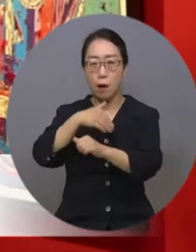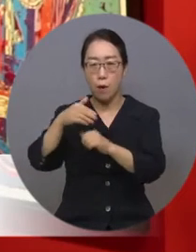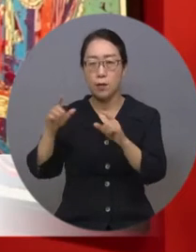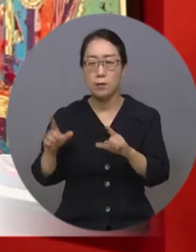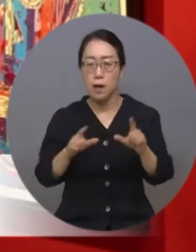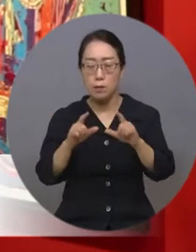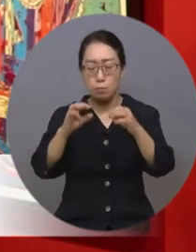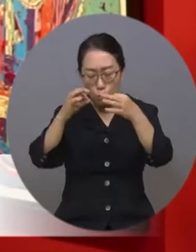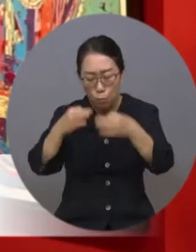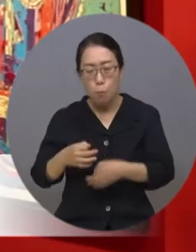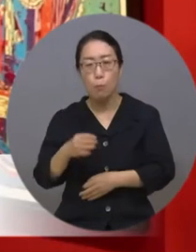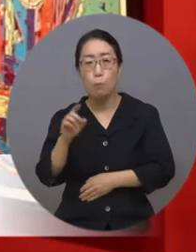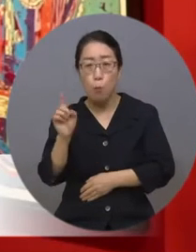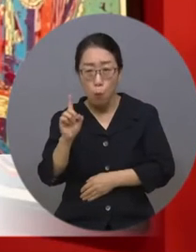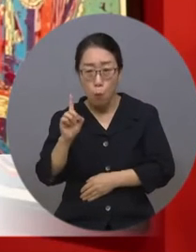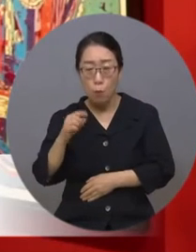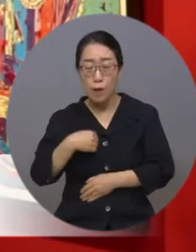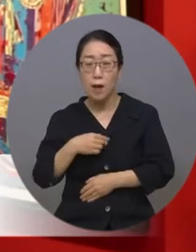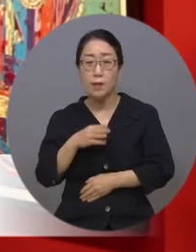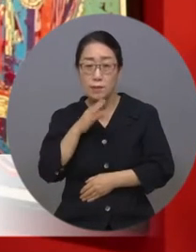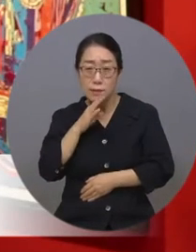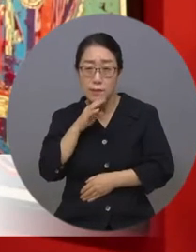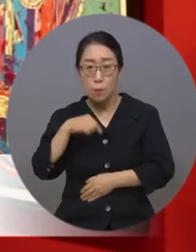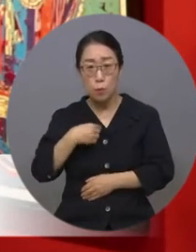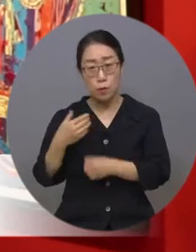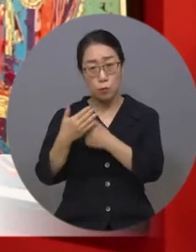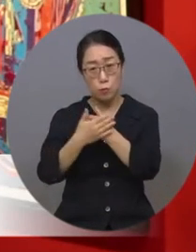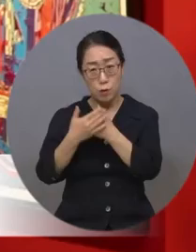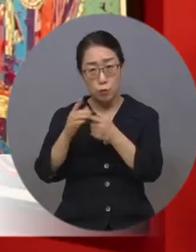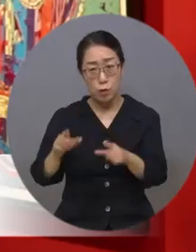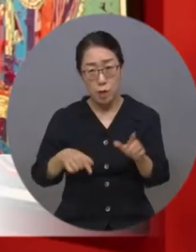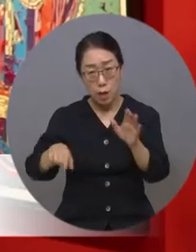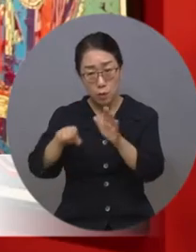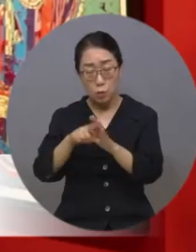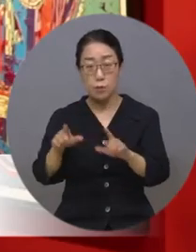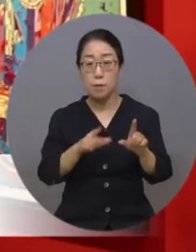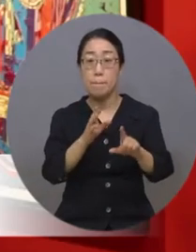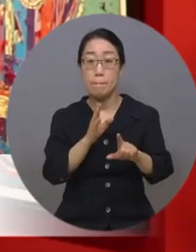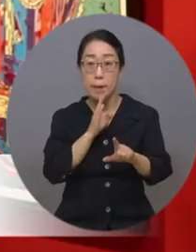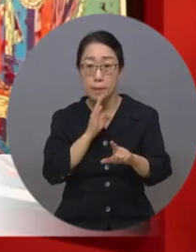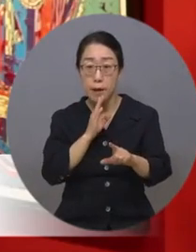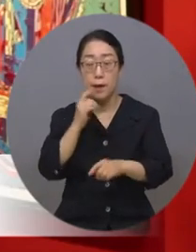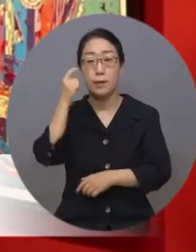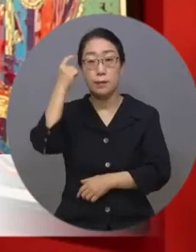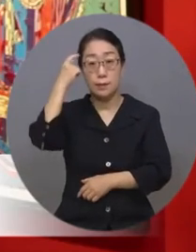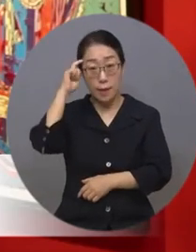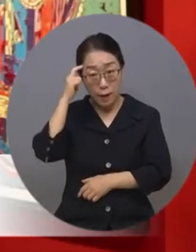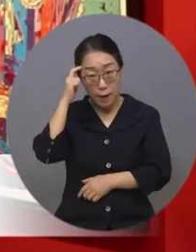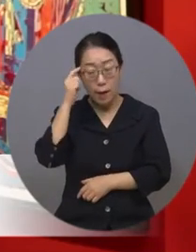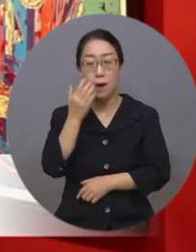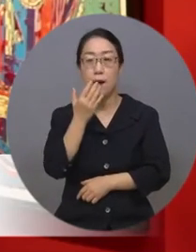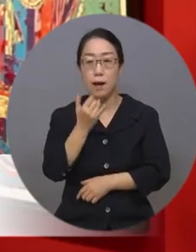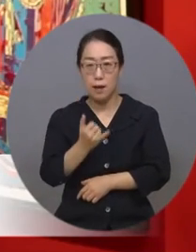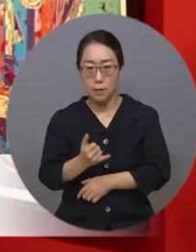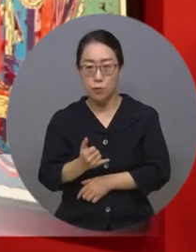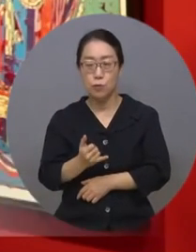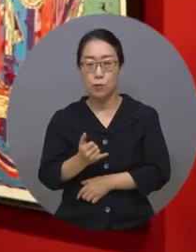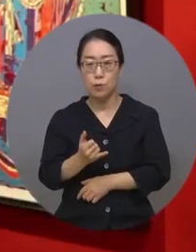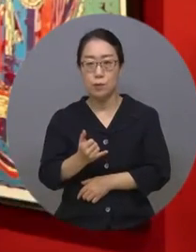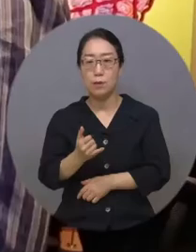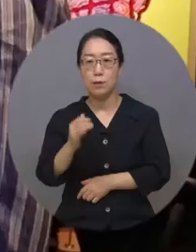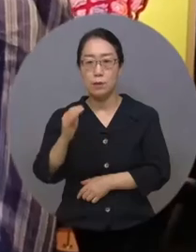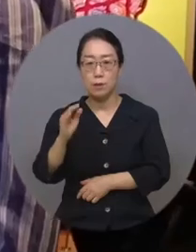있고 정말 자신을 위해서 살아가고 있나라는 좀 생각을 좀 해보는 계기가 되었으면